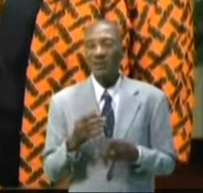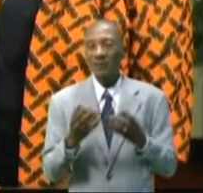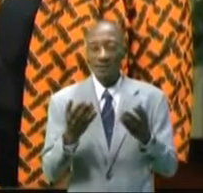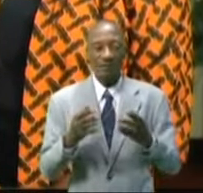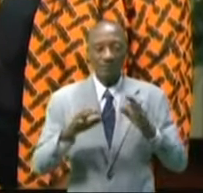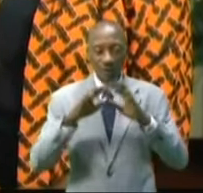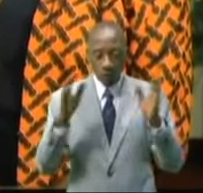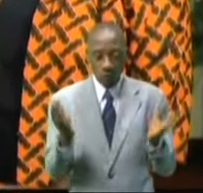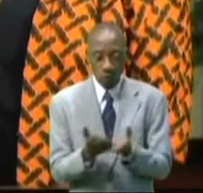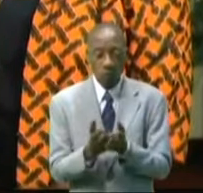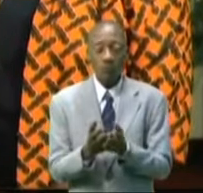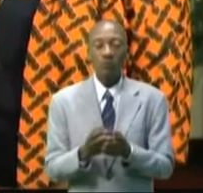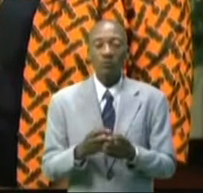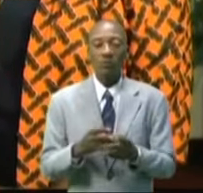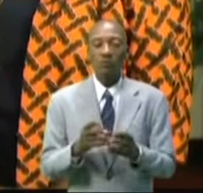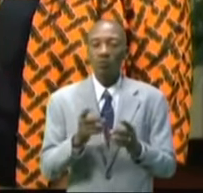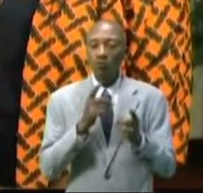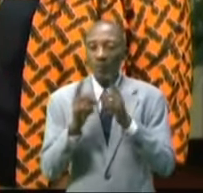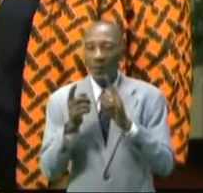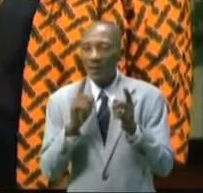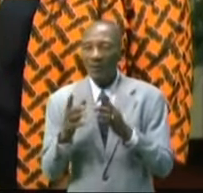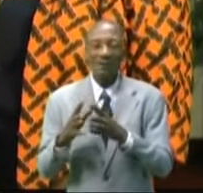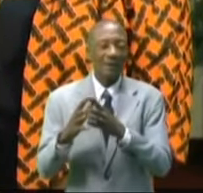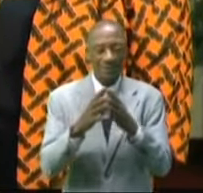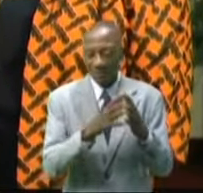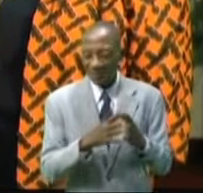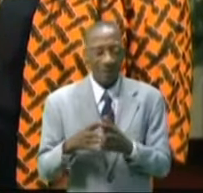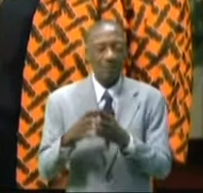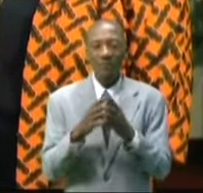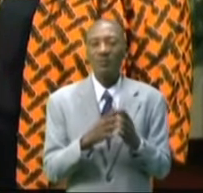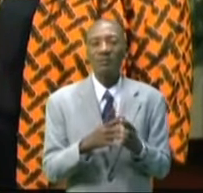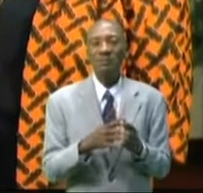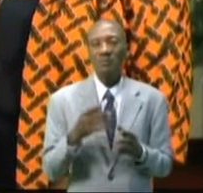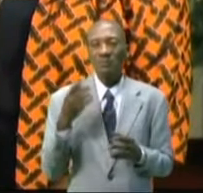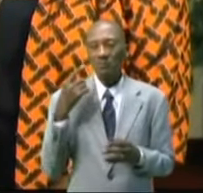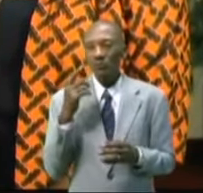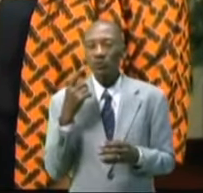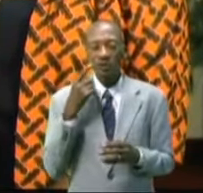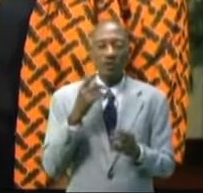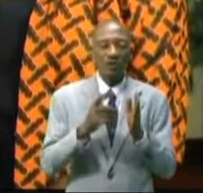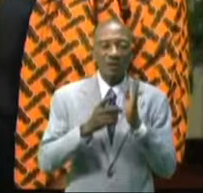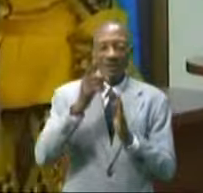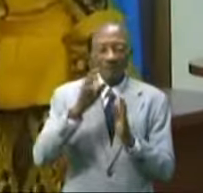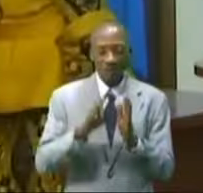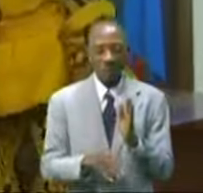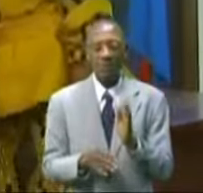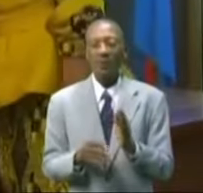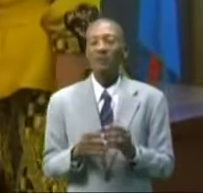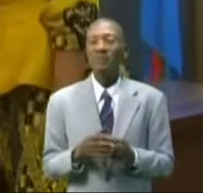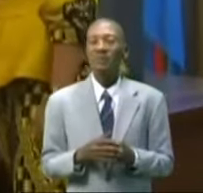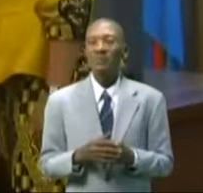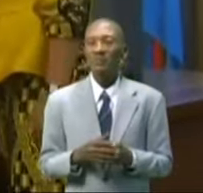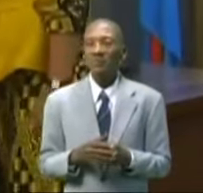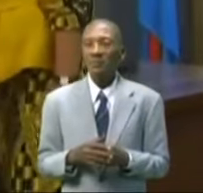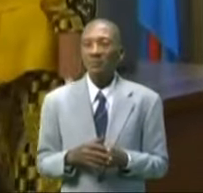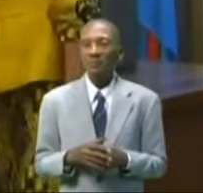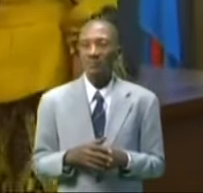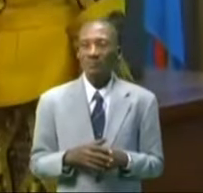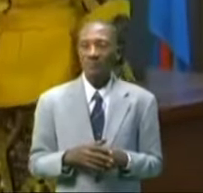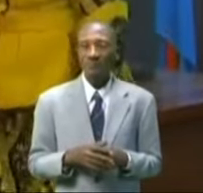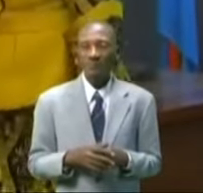avoir un gouvernement qui prenne des décisions en excluant une partie de sa population. L'Association nationale